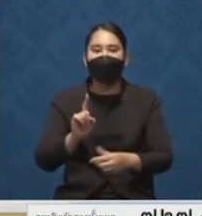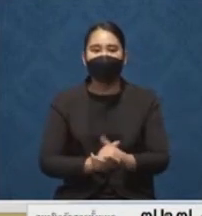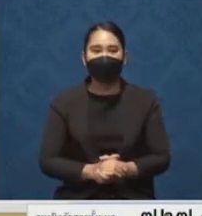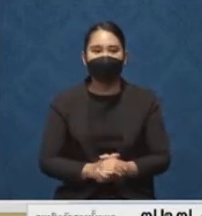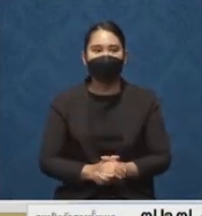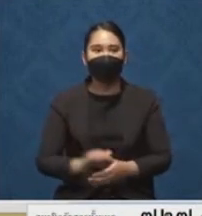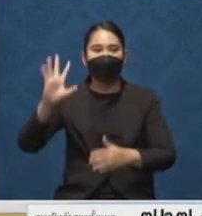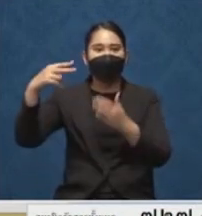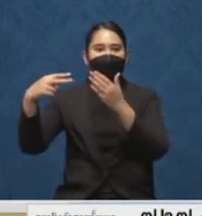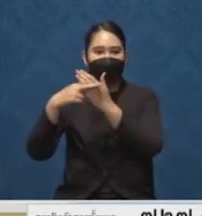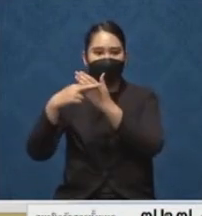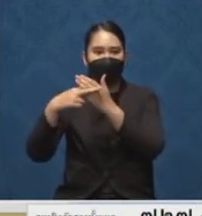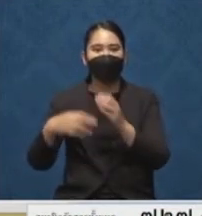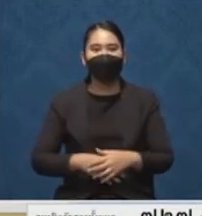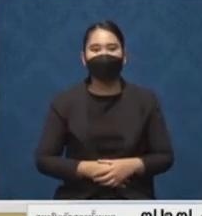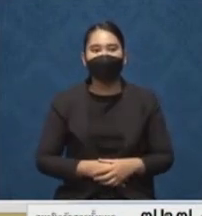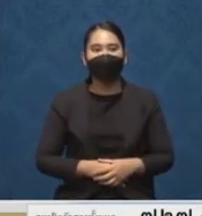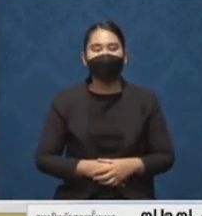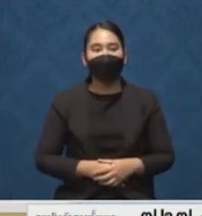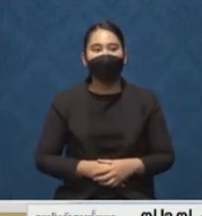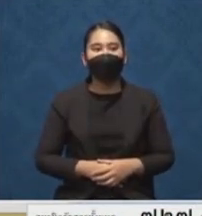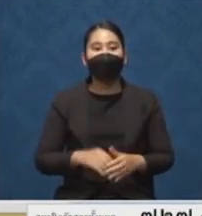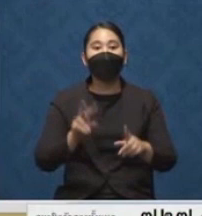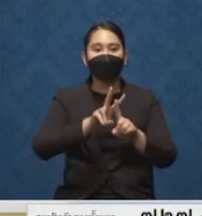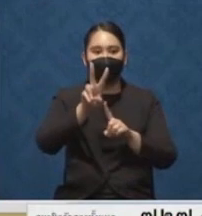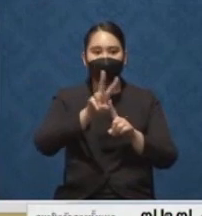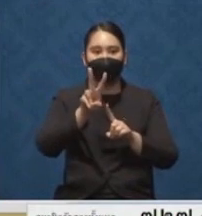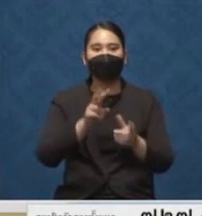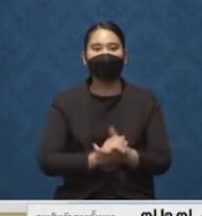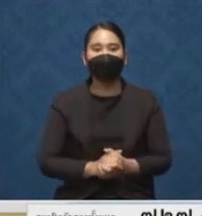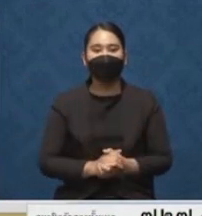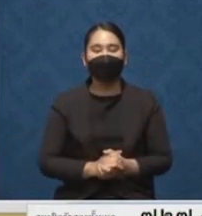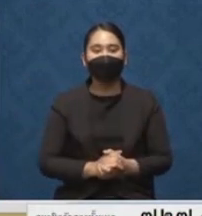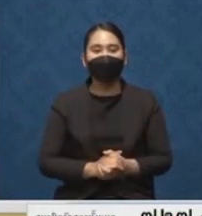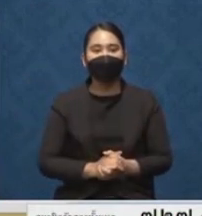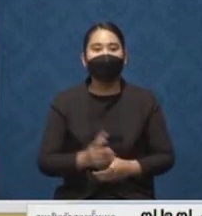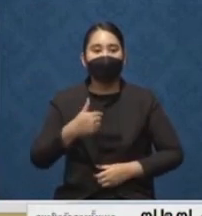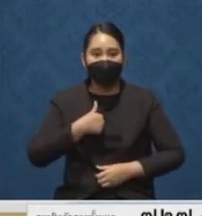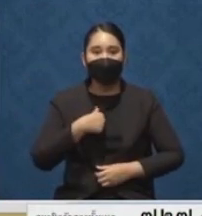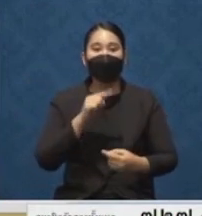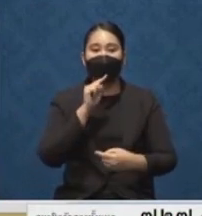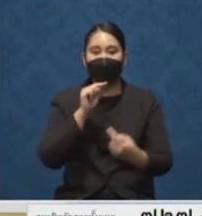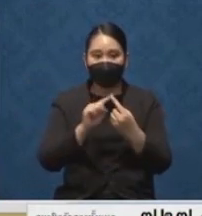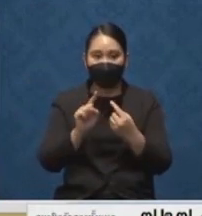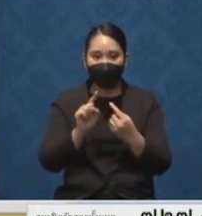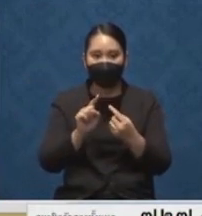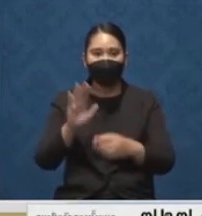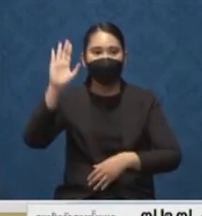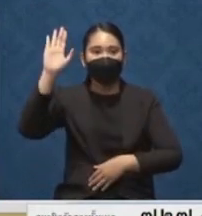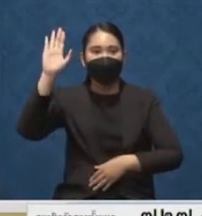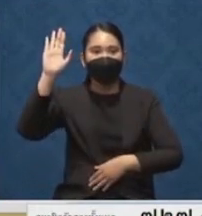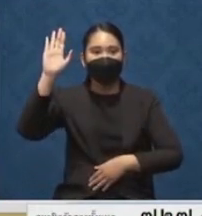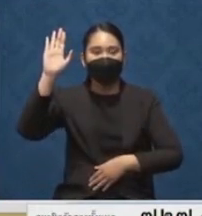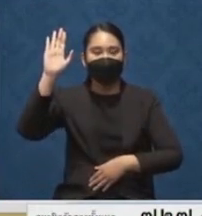นี่คือสิ่งที่ท่านพูดมาก่อนนะครับประการที่2ครับท่านประธานผมกำลังจะกราบเรียนว่า ท่านประธานครับผ